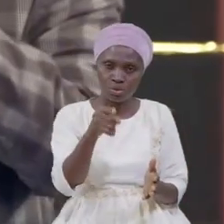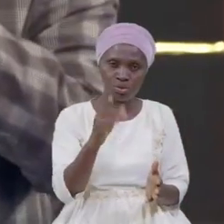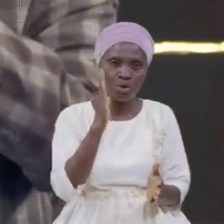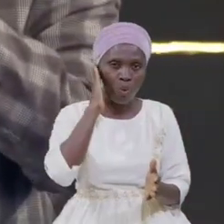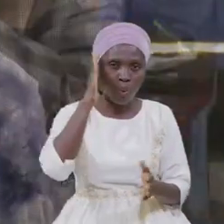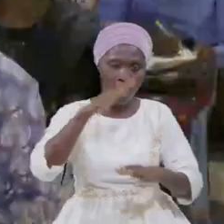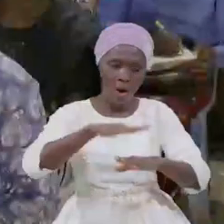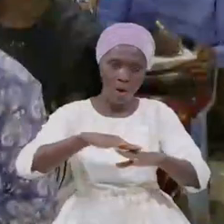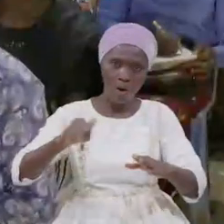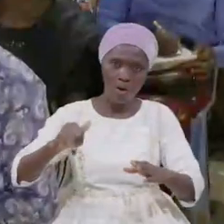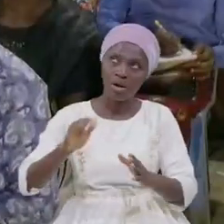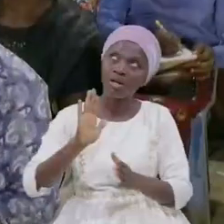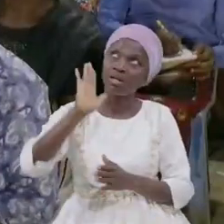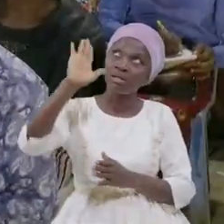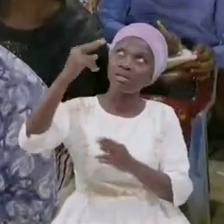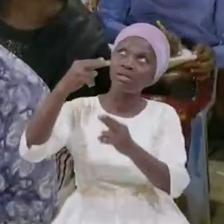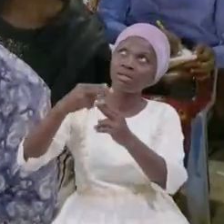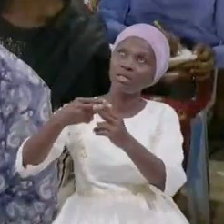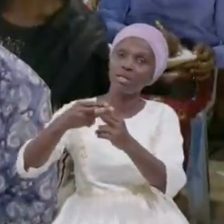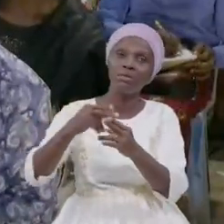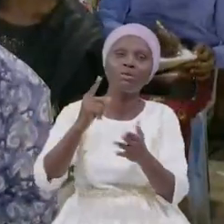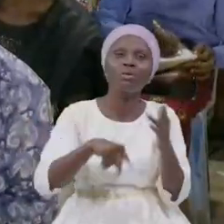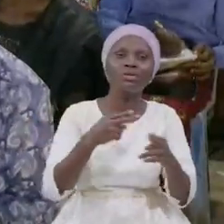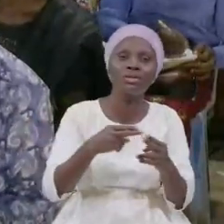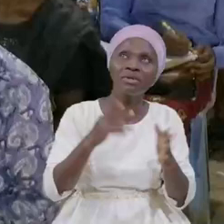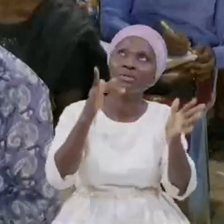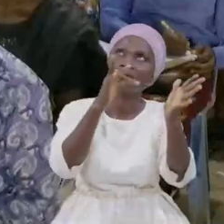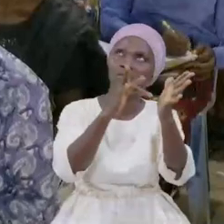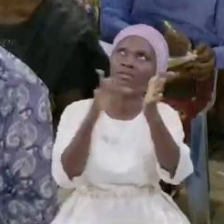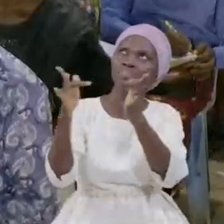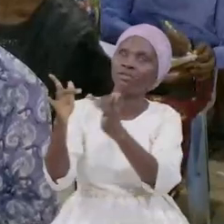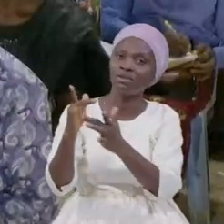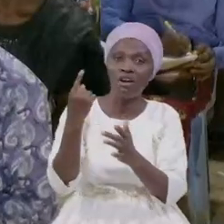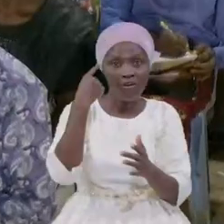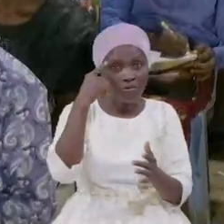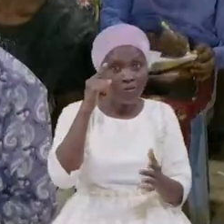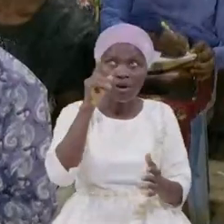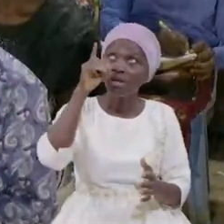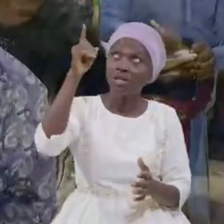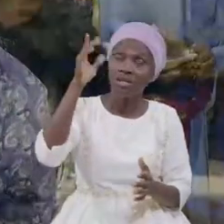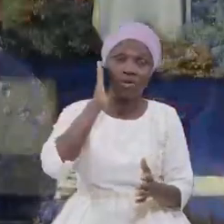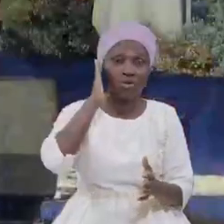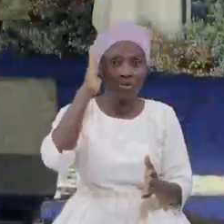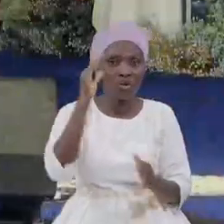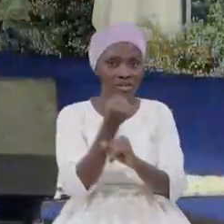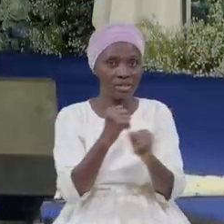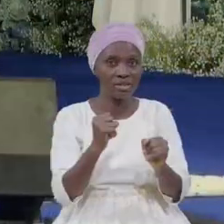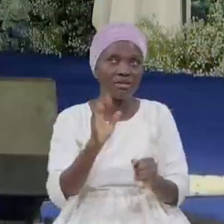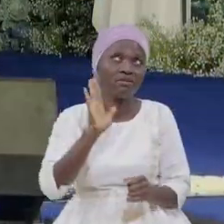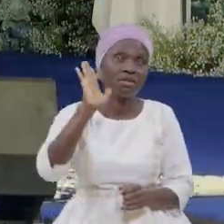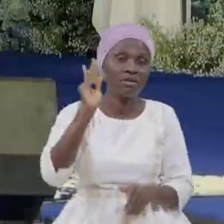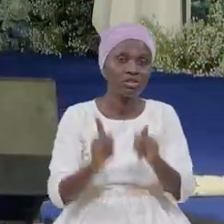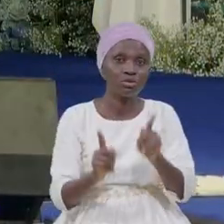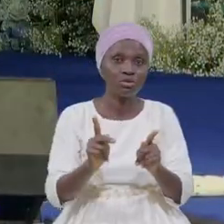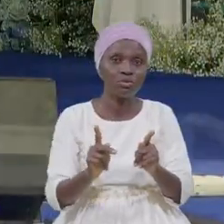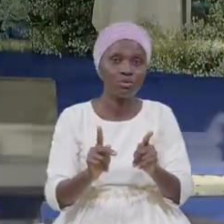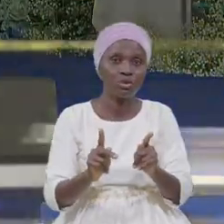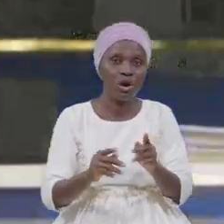de, dites-moi, Jésus, car c'est lui qui sauvera son peuple de ses